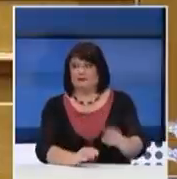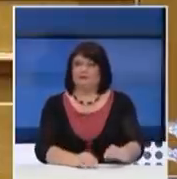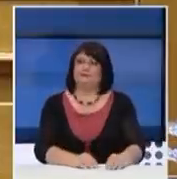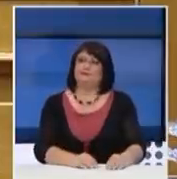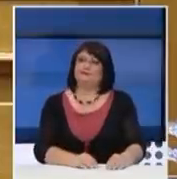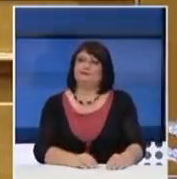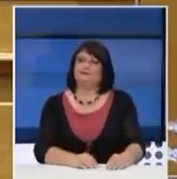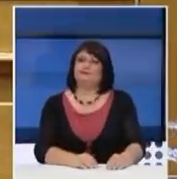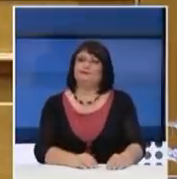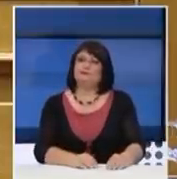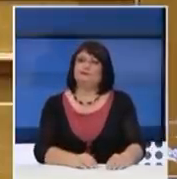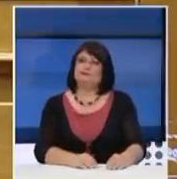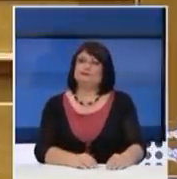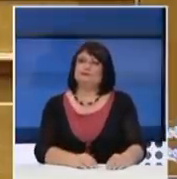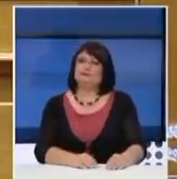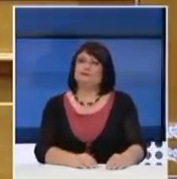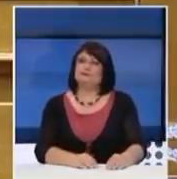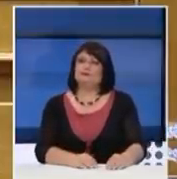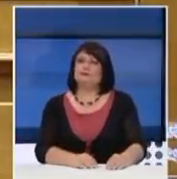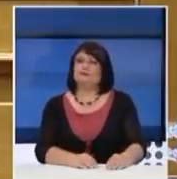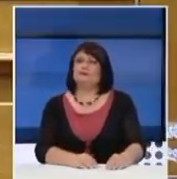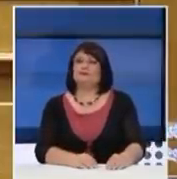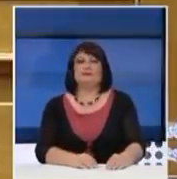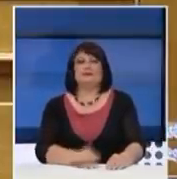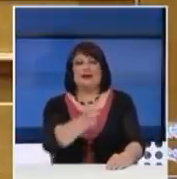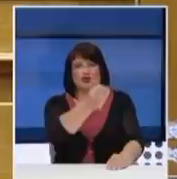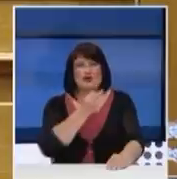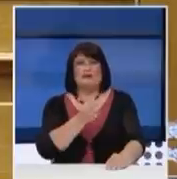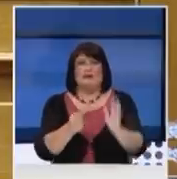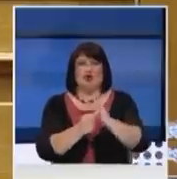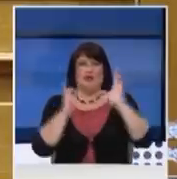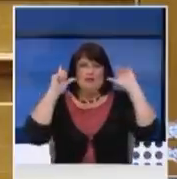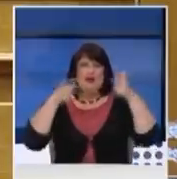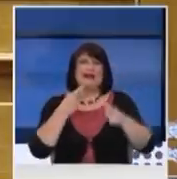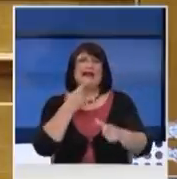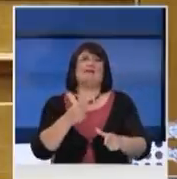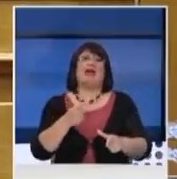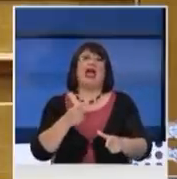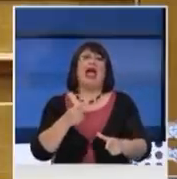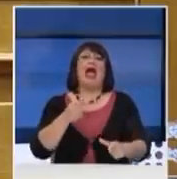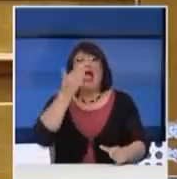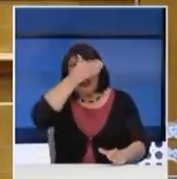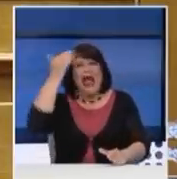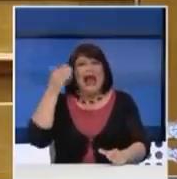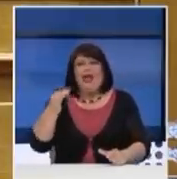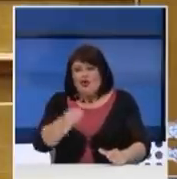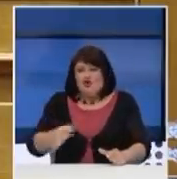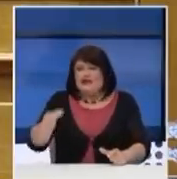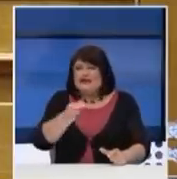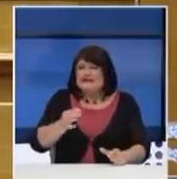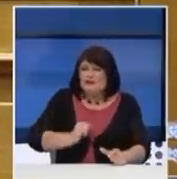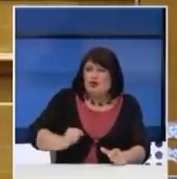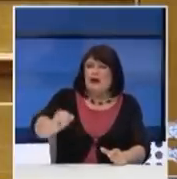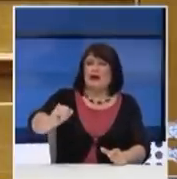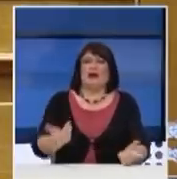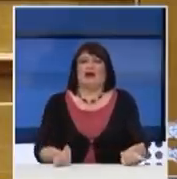ίδιοι. Ακούστε λίγο. Το καθονίσει, είπε η πρόεδρος της Δημοκρατίας, είναι μακριά. Η πρόεδρος Δημοκρατίας είπε κατά καθονίσει, είναι μακριά, μακριά το νησί.